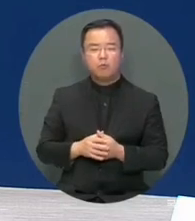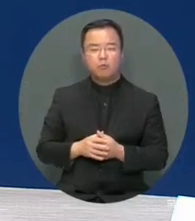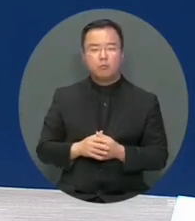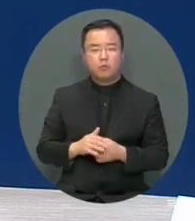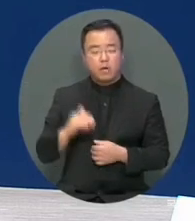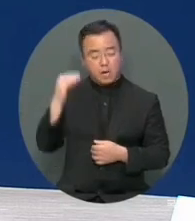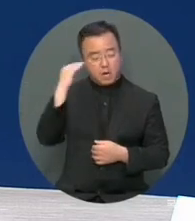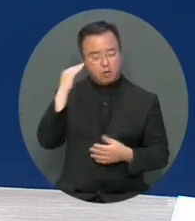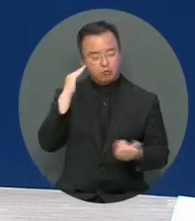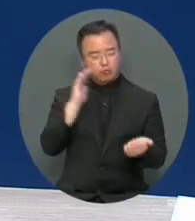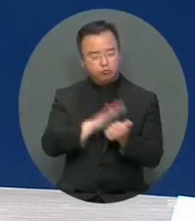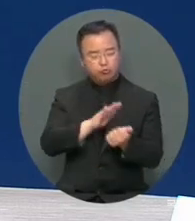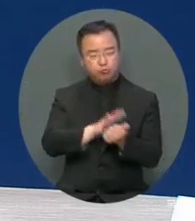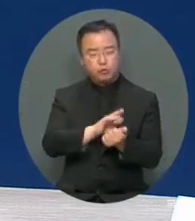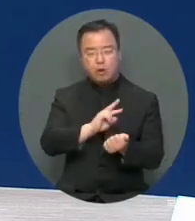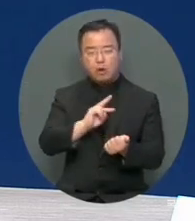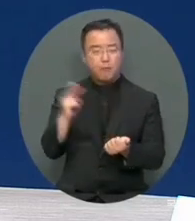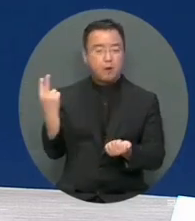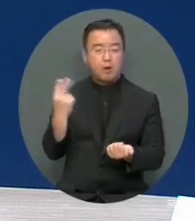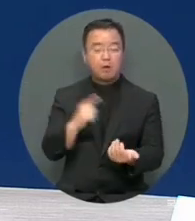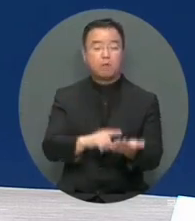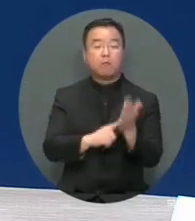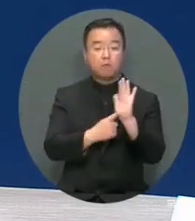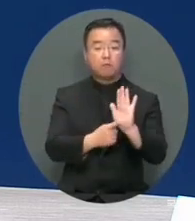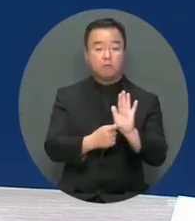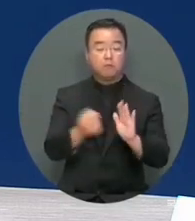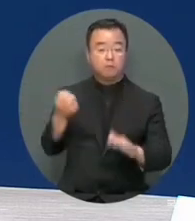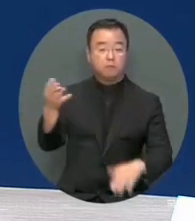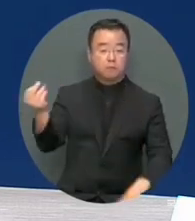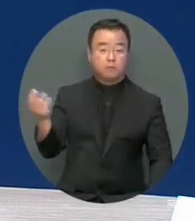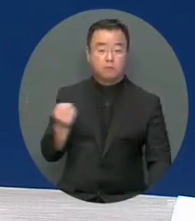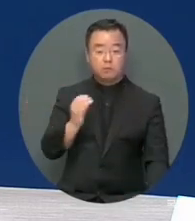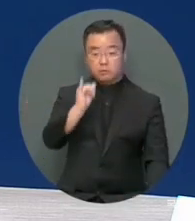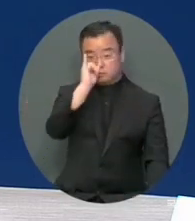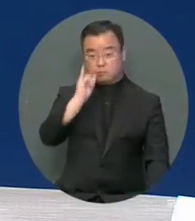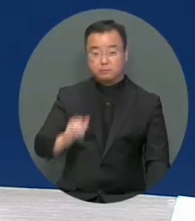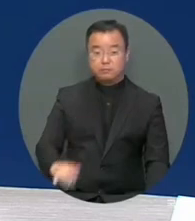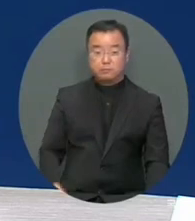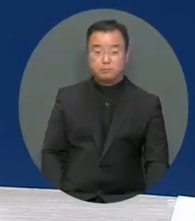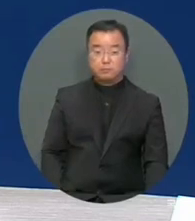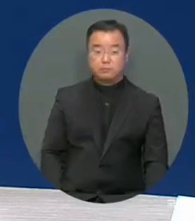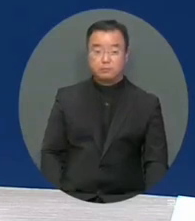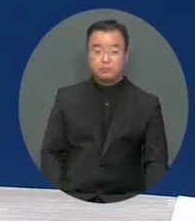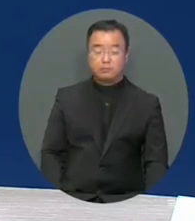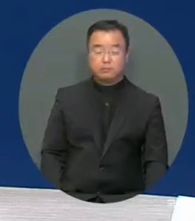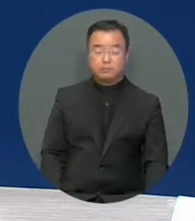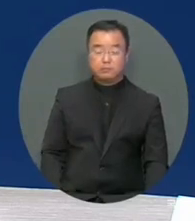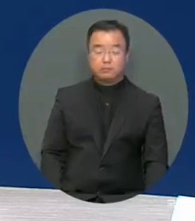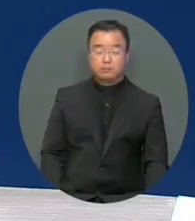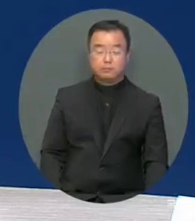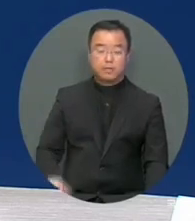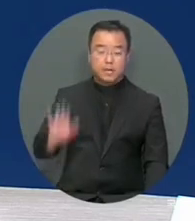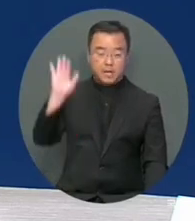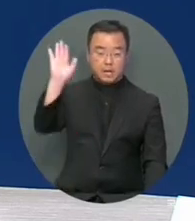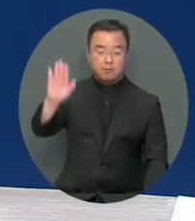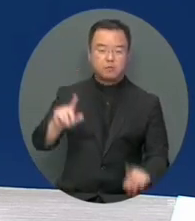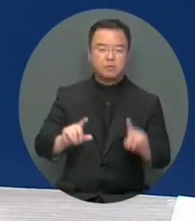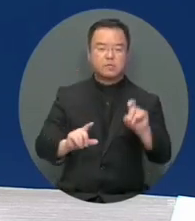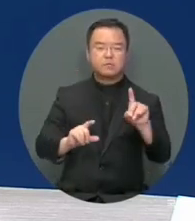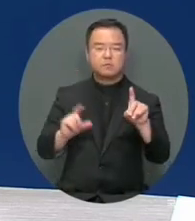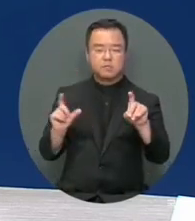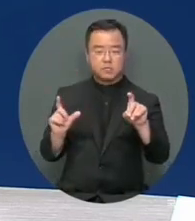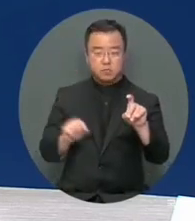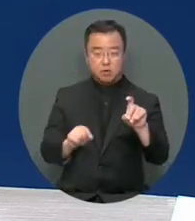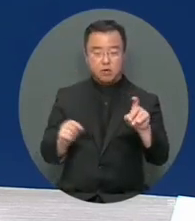우리나라 지지로 공개적으로 표명한 그런 나라들도 몇 개가 있습니다. 그래서 앞으로 11월까지 시간이 남아있는